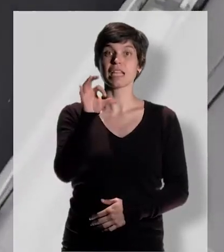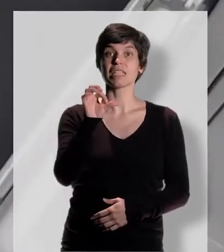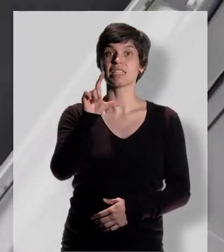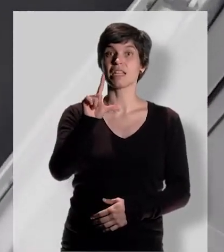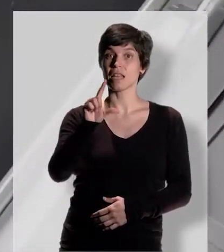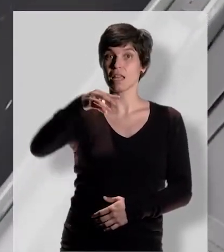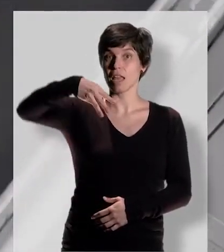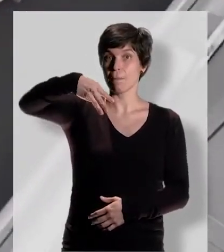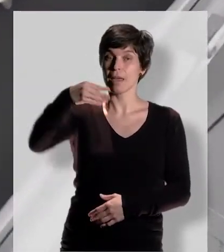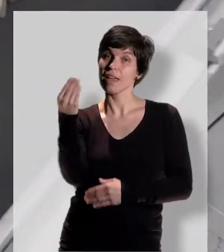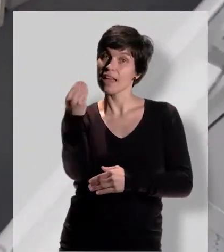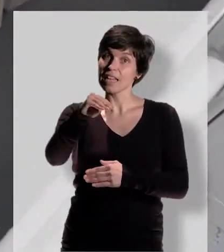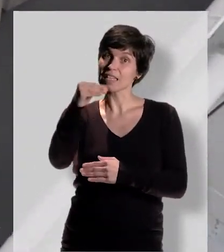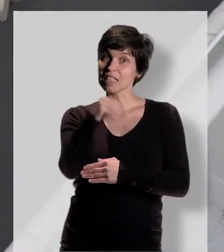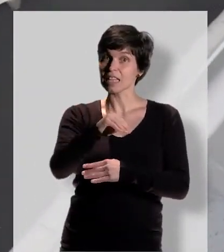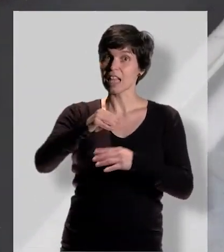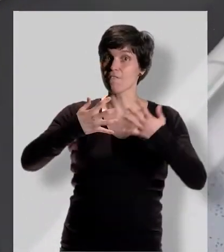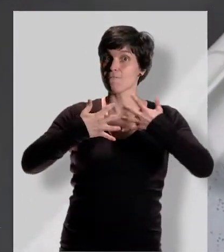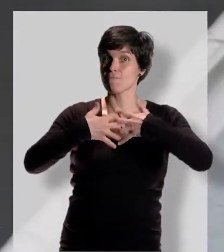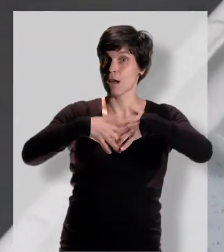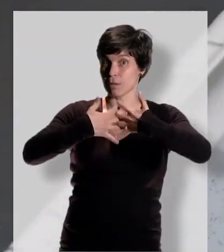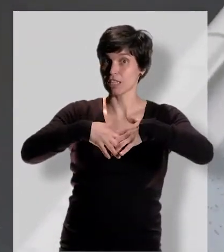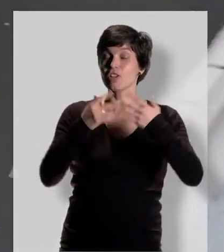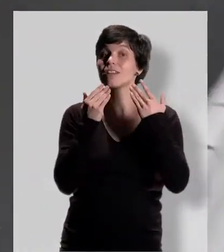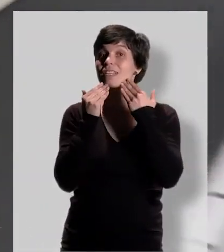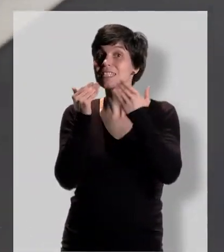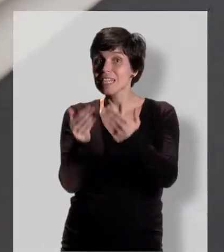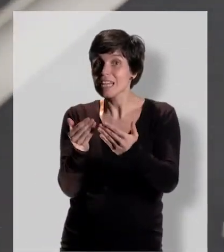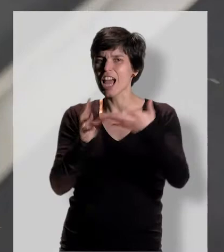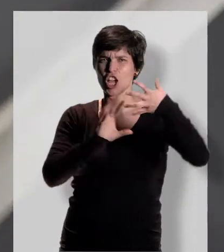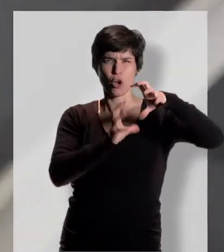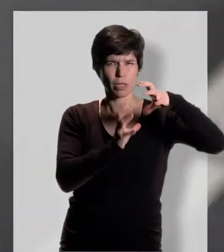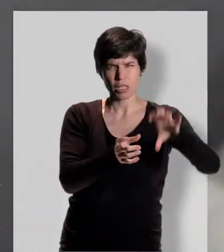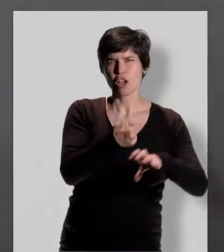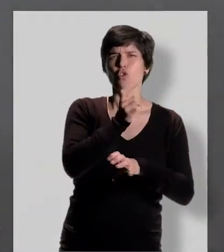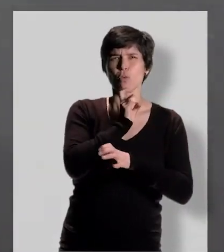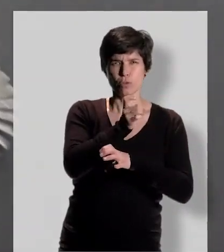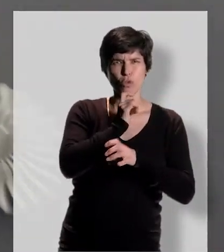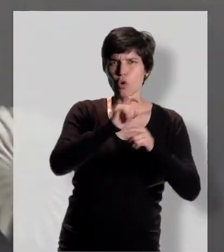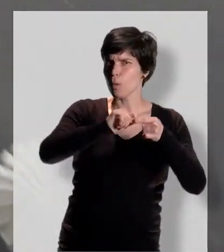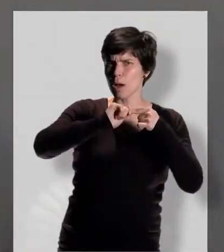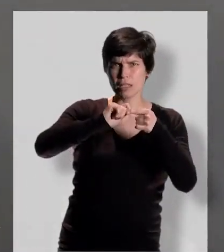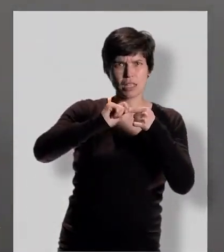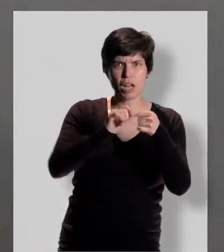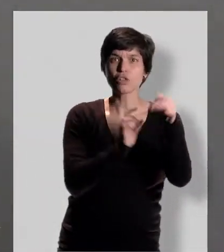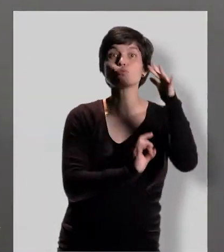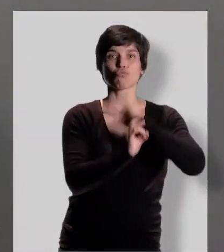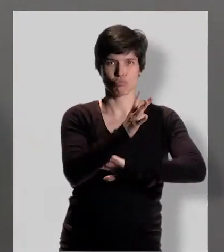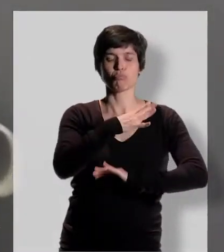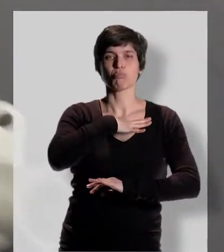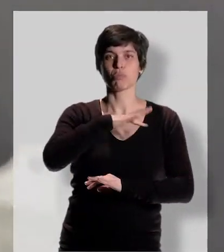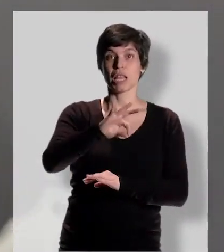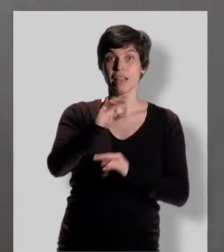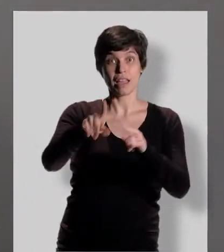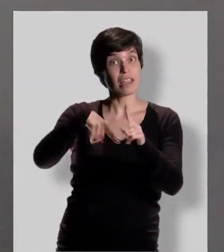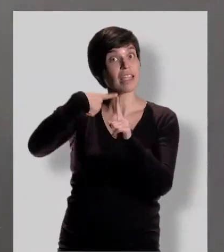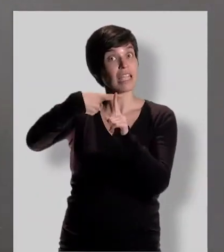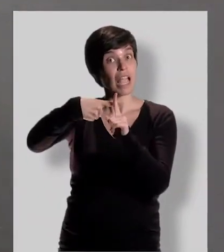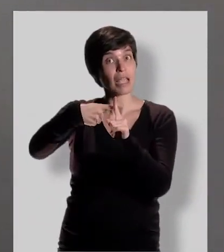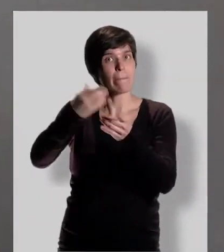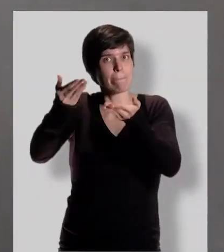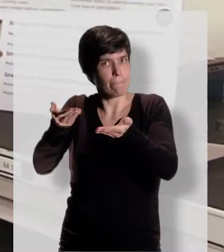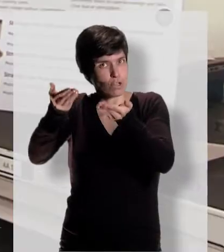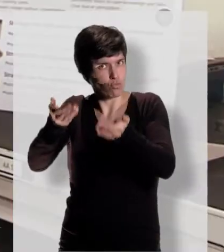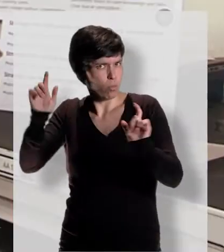SLM eranzketa bidezko fabrikazioak geometria konplexuzko osagaiak egiteko aukera ematen du. Eta ohiko piezen pisua